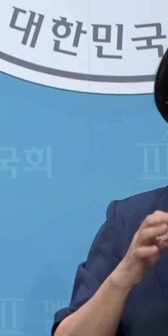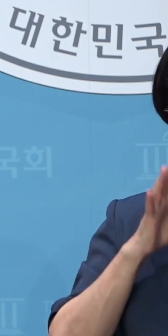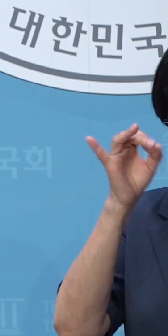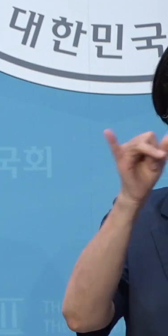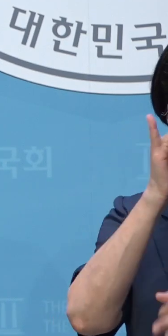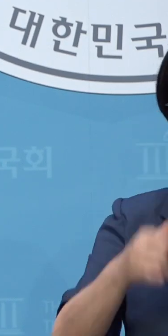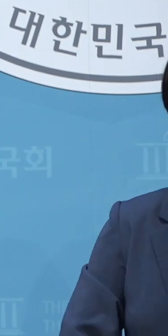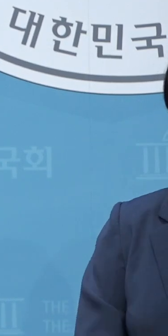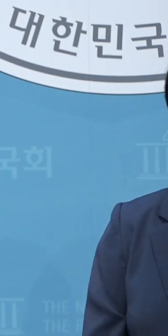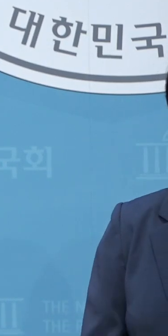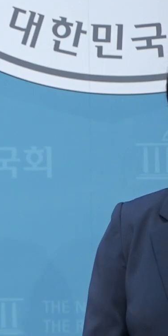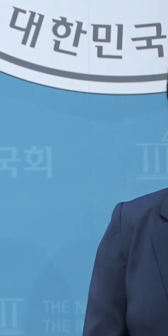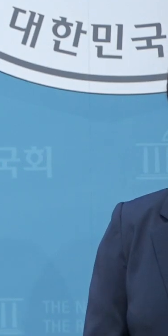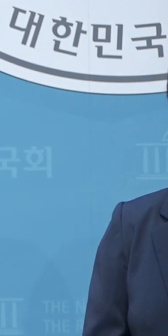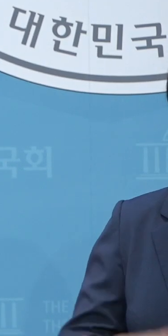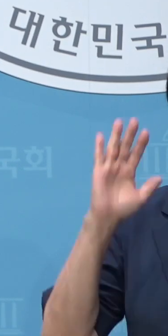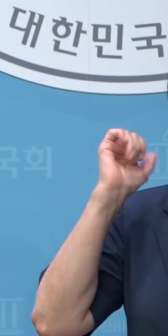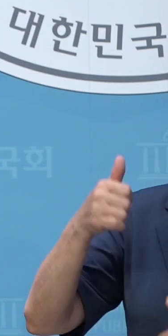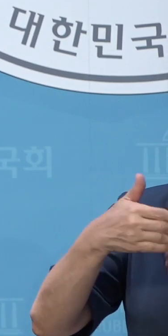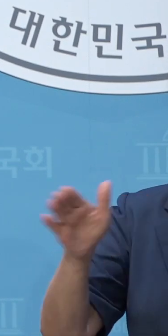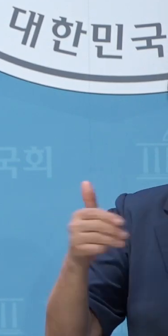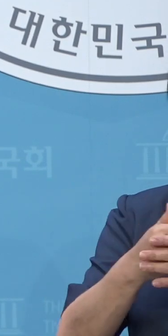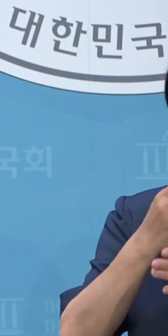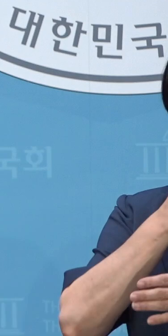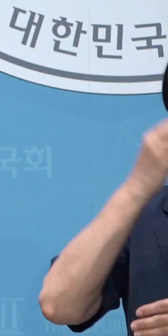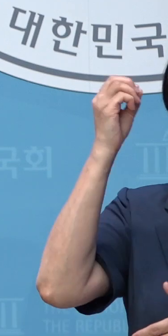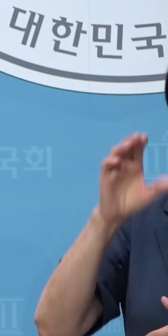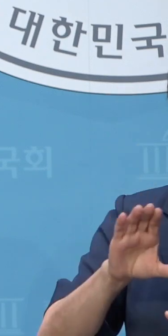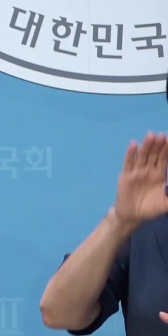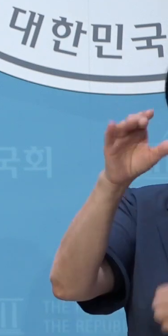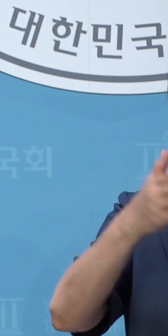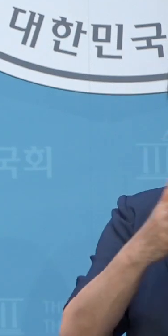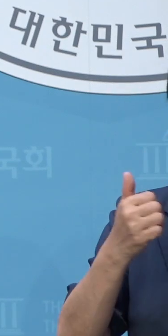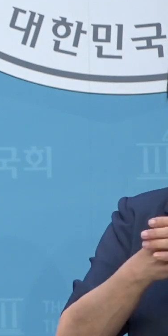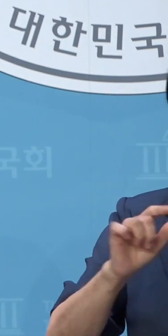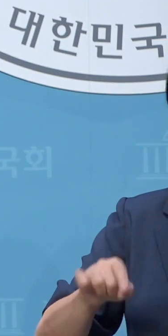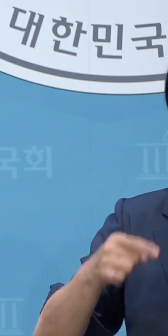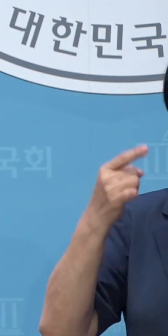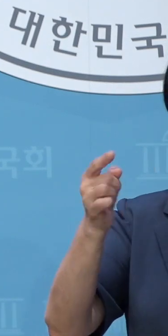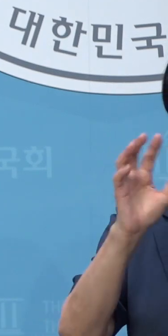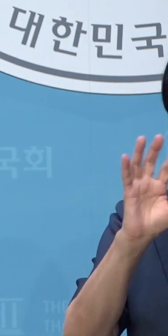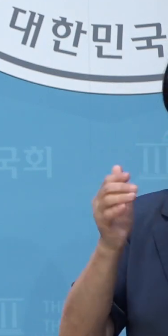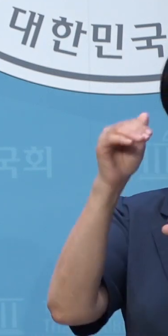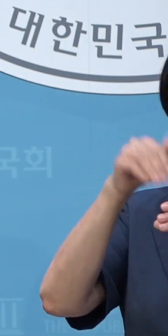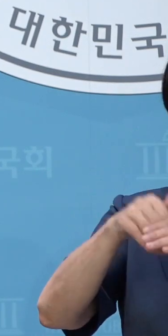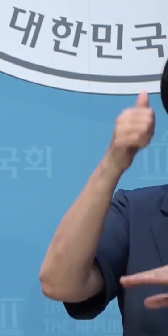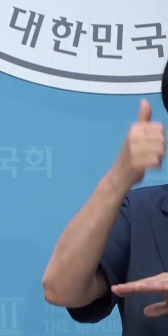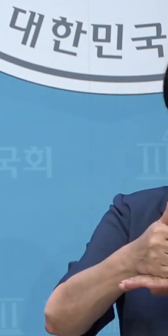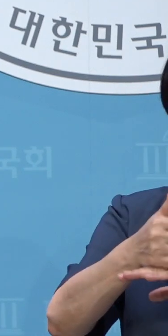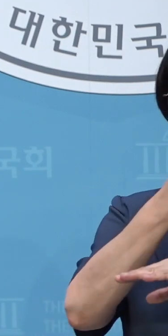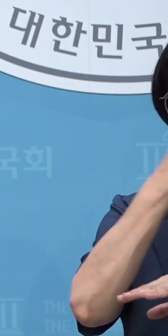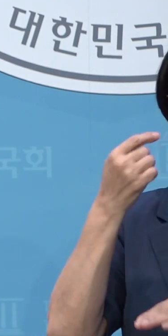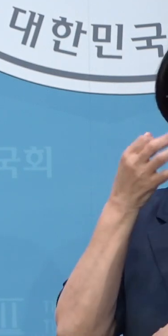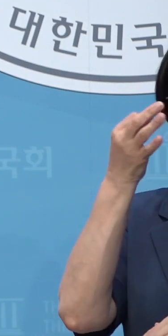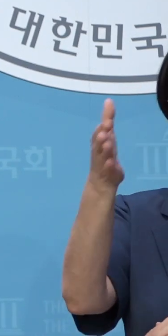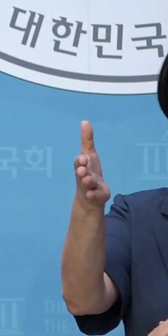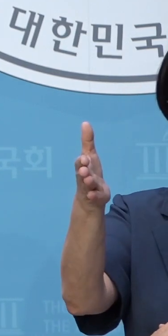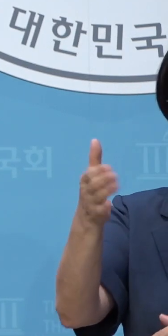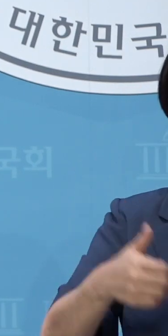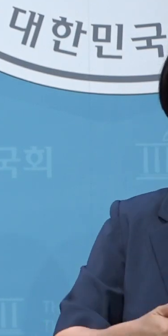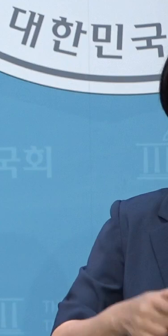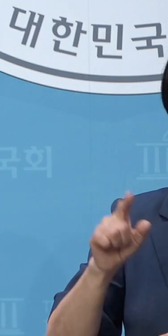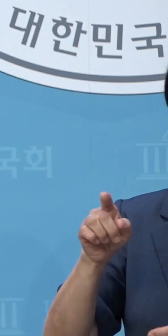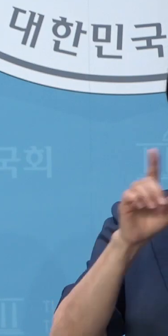있어야 하는 법입니다 대통령실 홈페이지에 있는 국민참여 토론 투표 결과를 근거로 제시하는 건